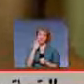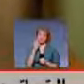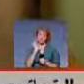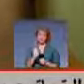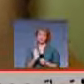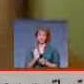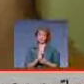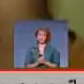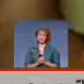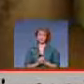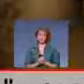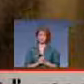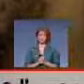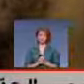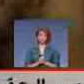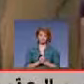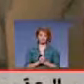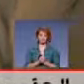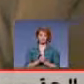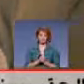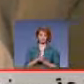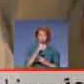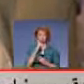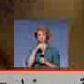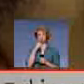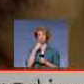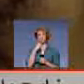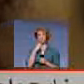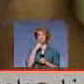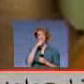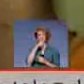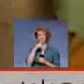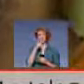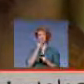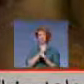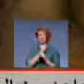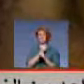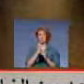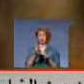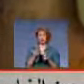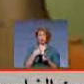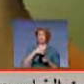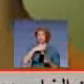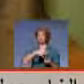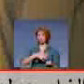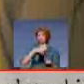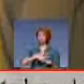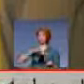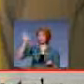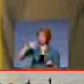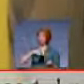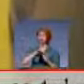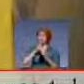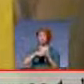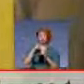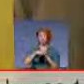الطرق احنا عملناها. احنا عايزينه عند. ما هو احنا عملنا كده فعلا. كل الطرق بقى هي ايه؟ كل الطرق احنا مشاكل. جبنا مشايخ وامشي ورا كل شيخ. لا لا بس مش ورا